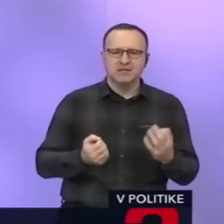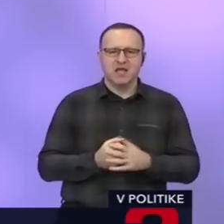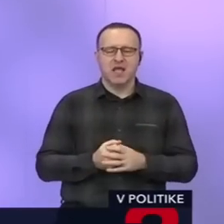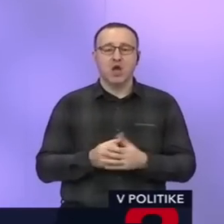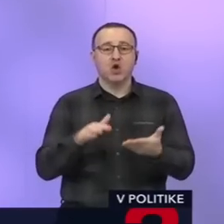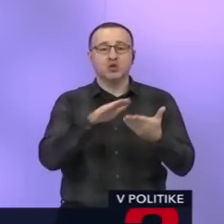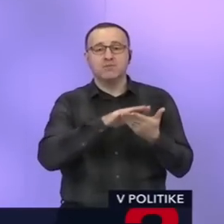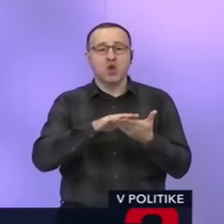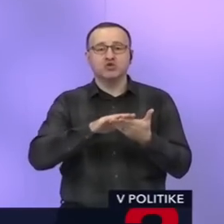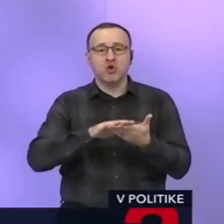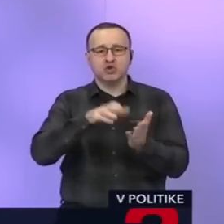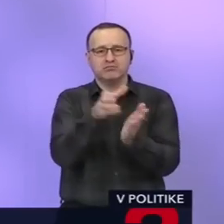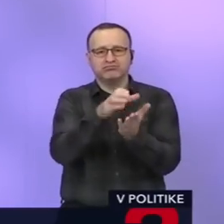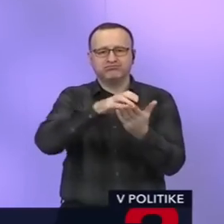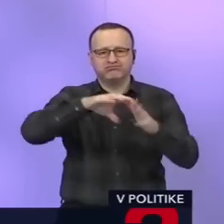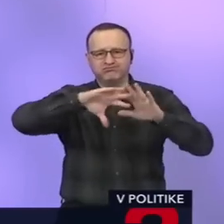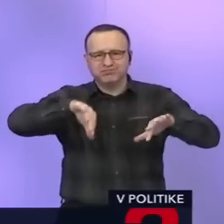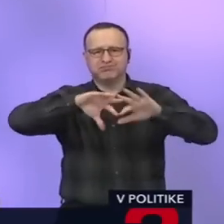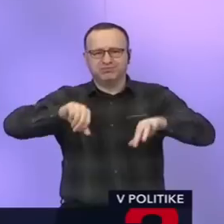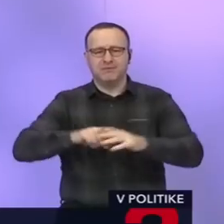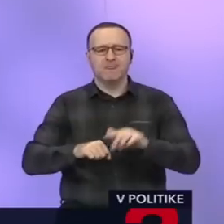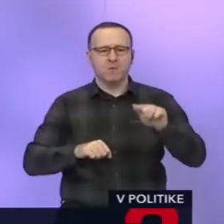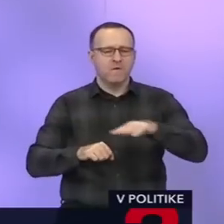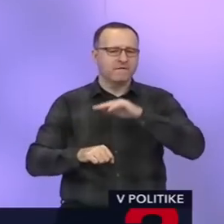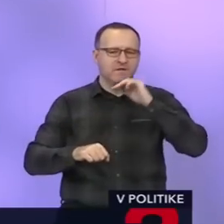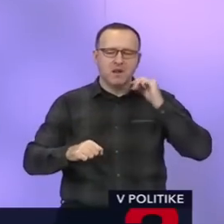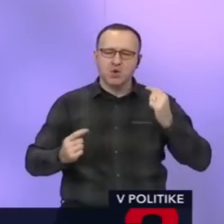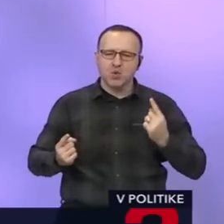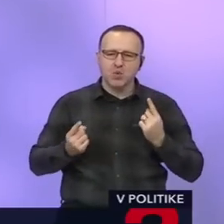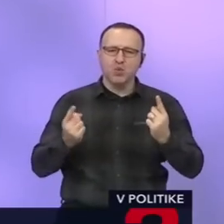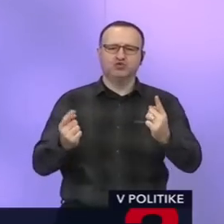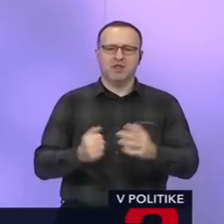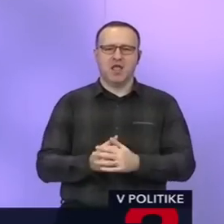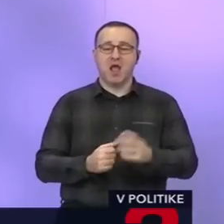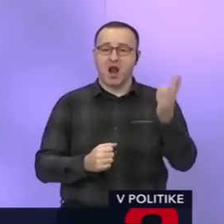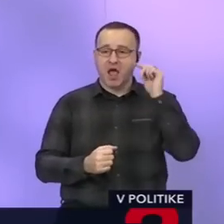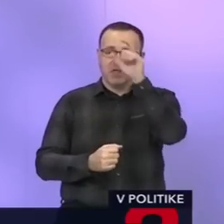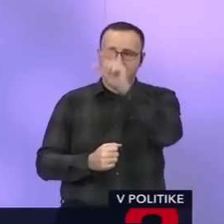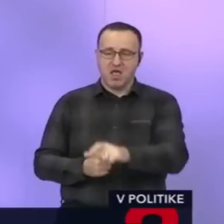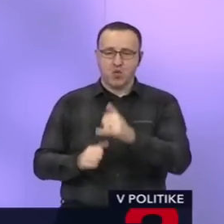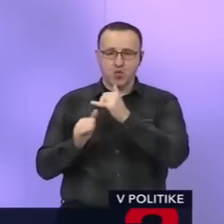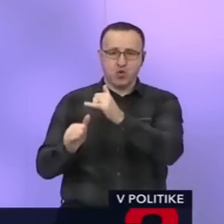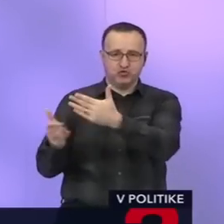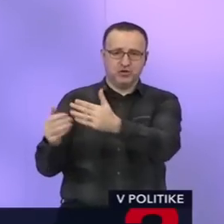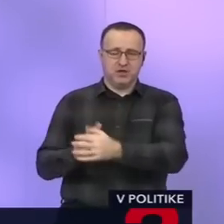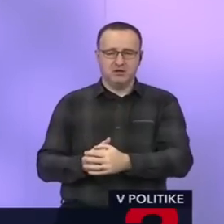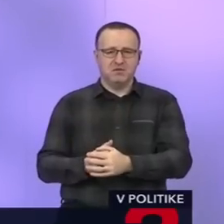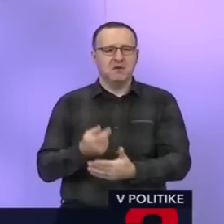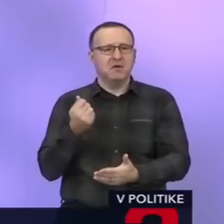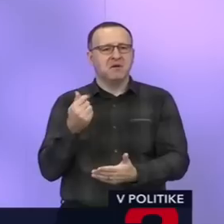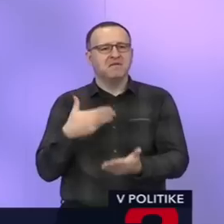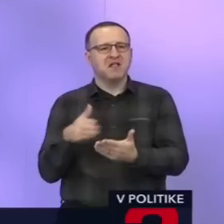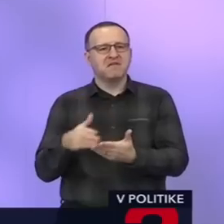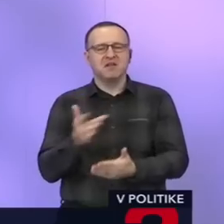rozkladania spoločnosti je veľmi účinný nástroj hlavne toho agresora, útočníka, ktorý nemusí do toho vkladať veľké finančné